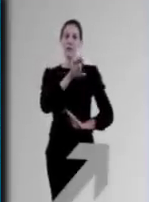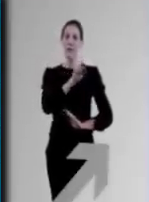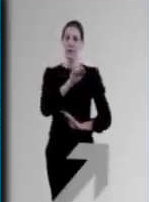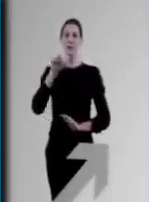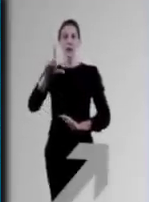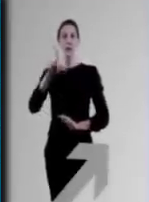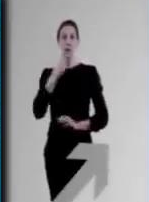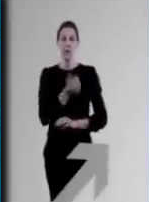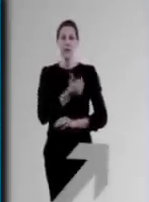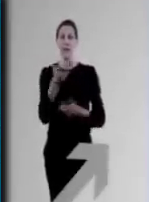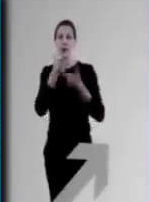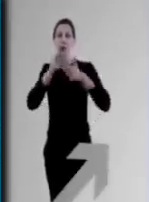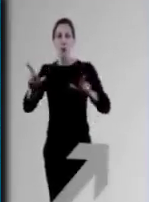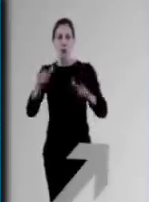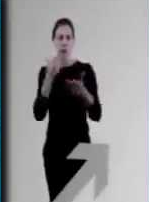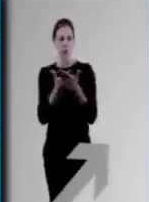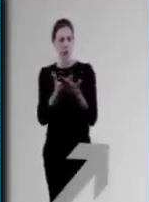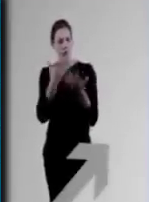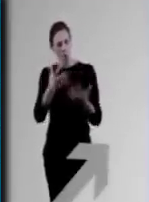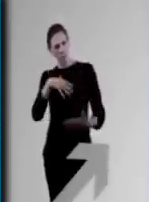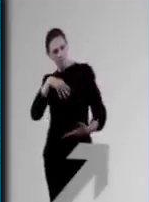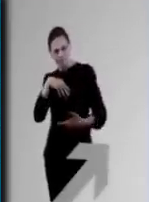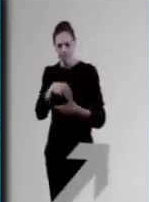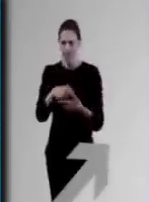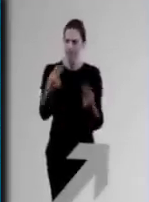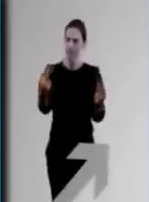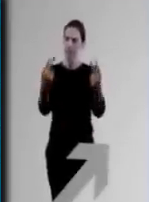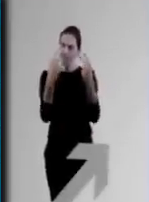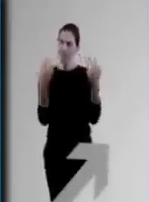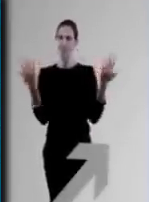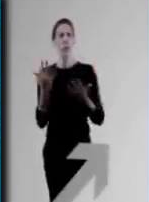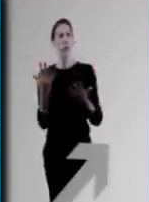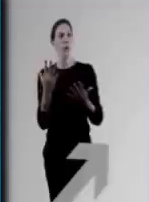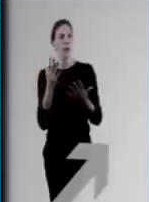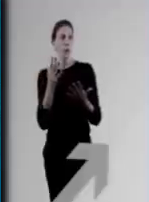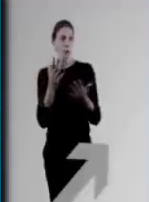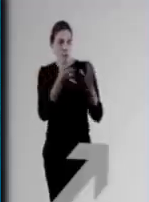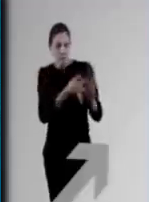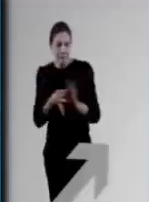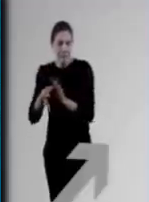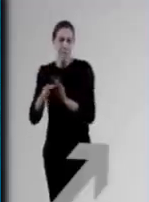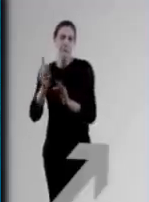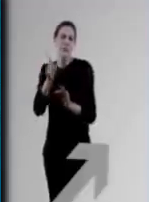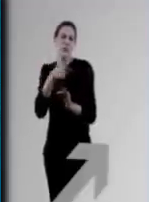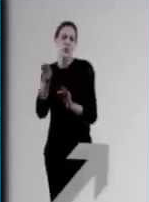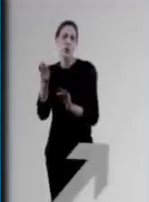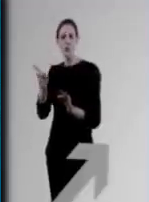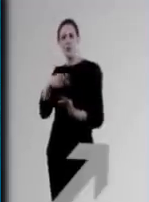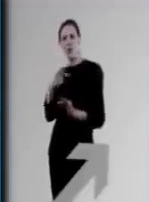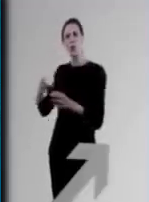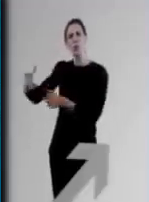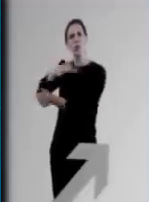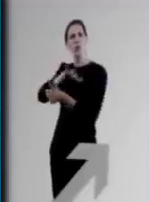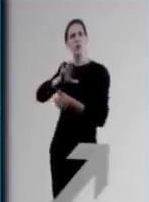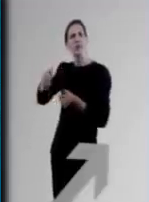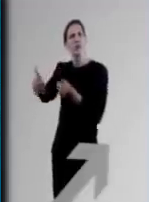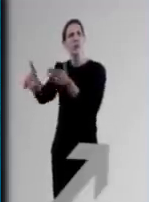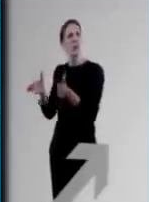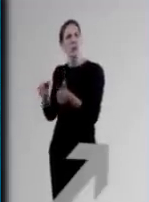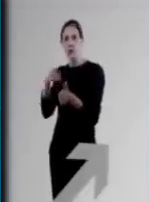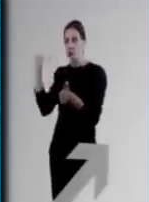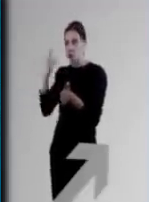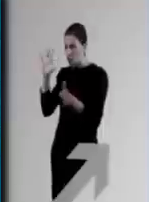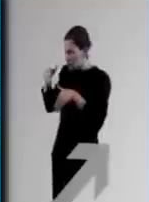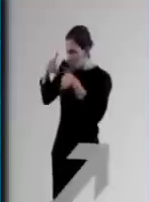langues, s'inscrit dans un champ qui jusque-là, et encore au-delà de là, c'est-à-dire même qui continue dans le secteur médico-social